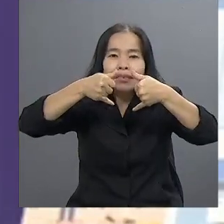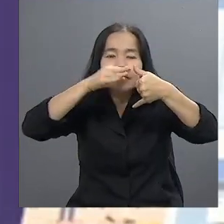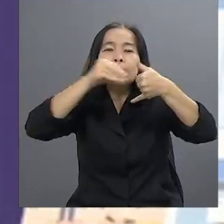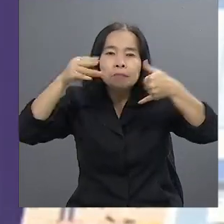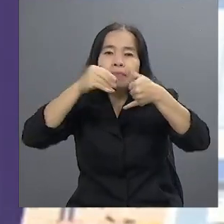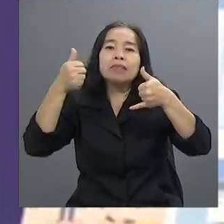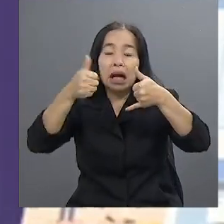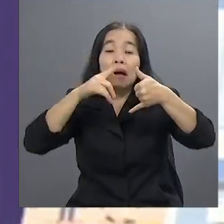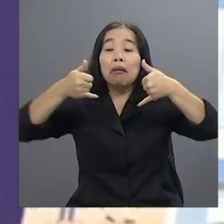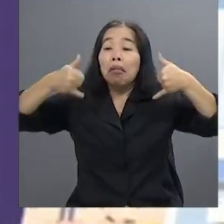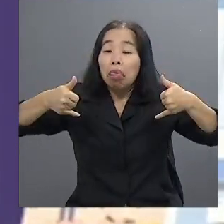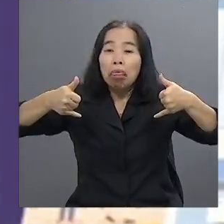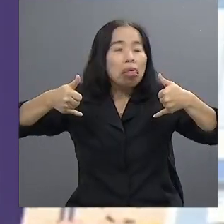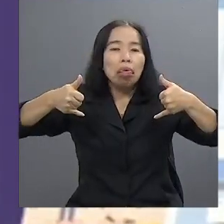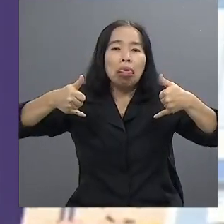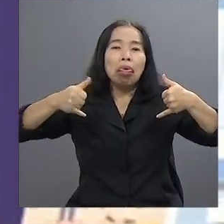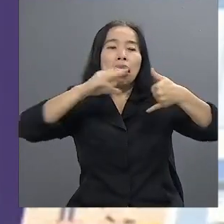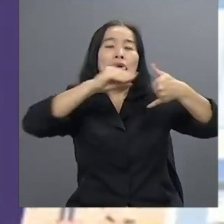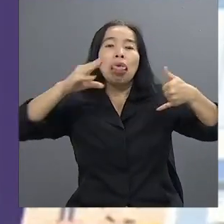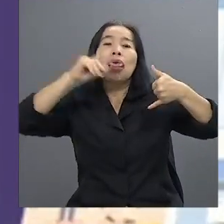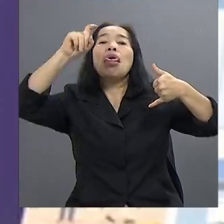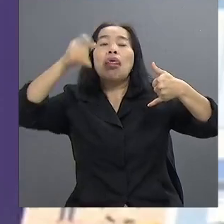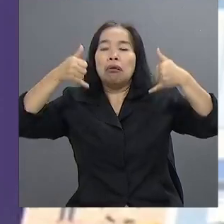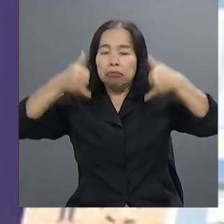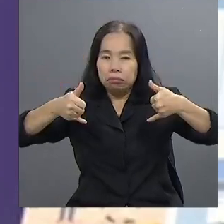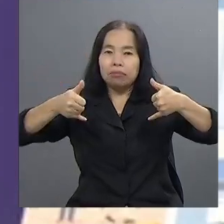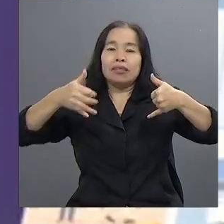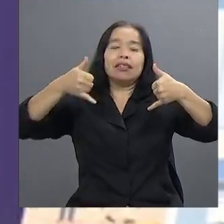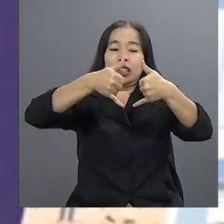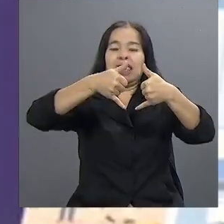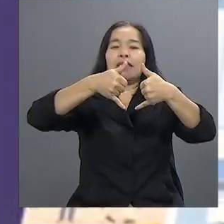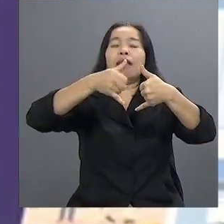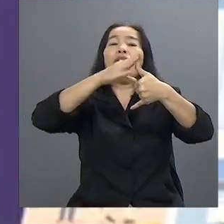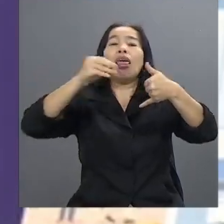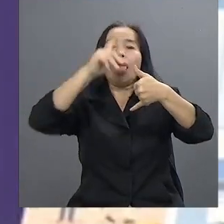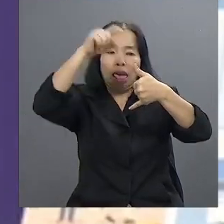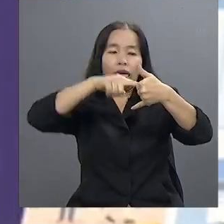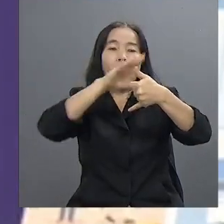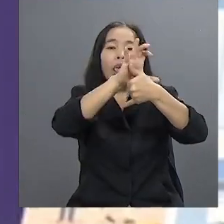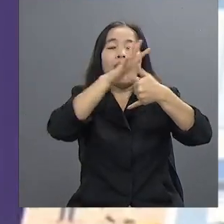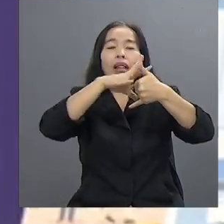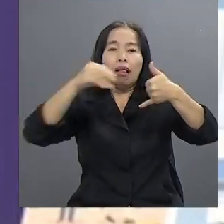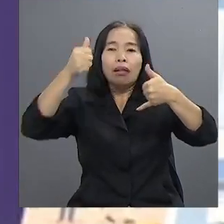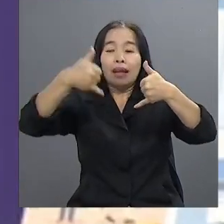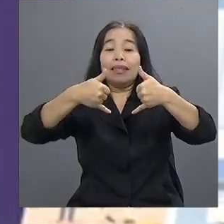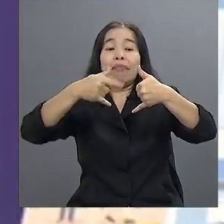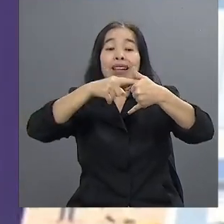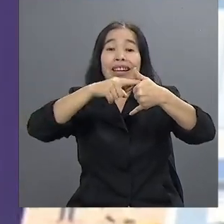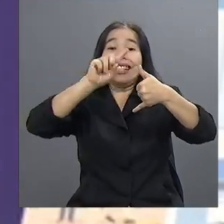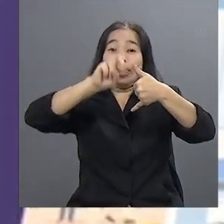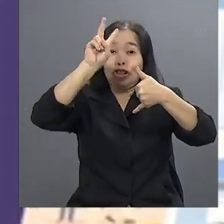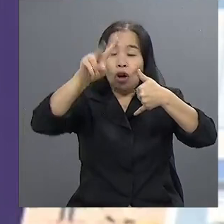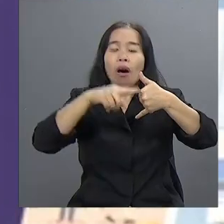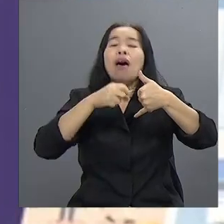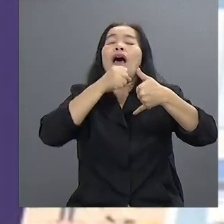ไอและละอองน้ำลายมันกระเด็นออกมาได้นะครับกับอันที่2เนี่ยเขาไอทิ้งเอาไว้แล้วก็เชื้อเนี่ยมันอยู่ตามสิ่งแวดล้อมน